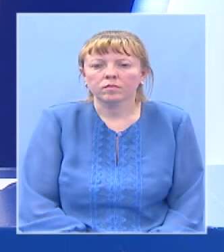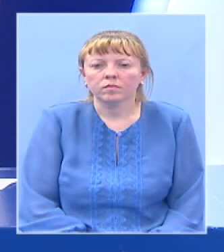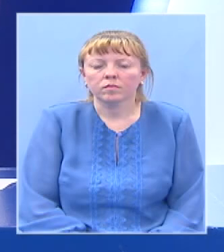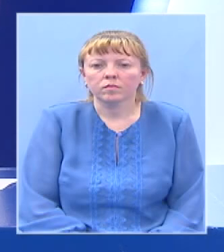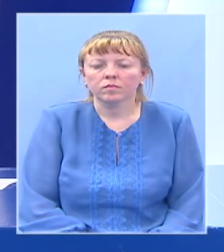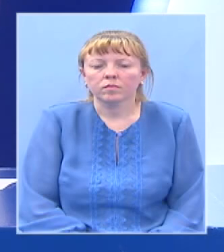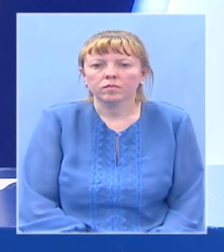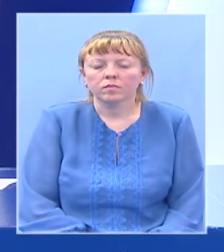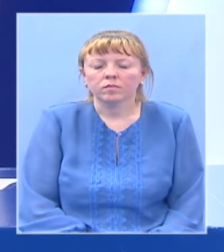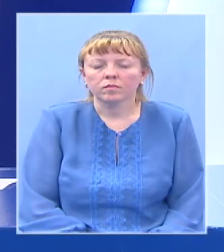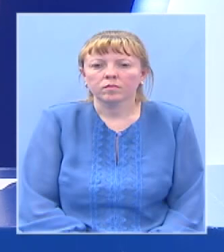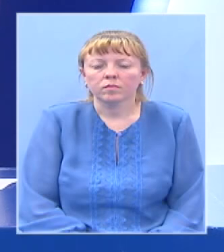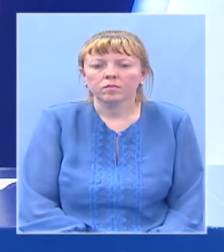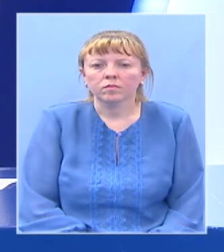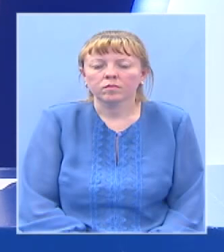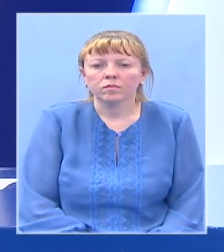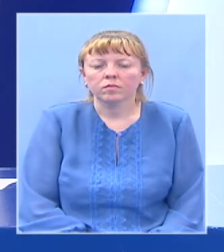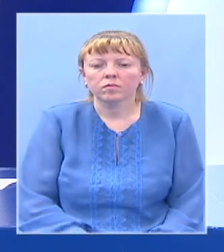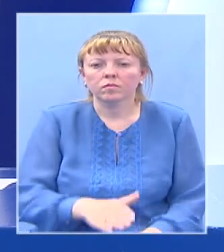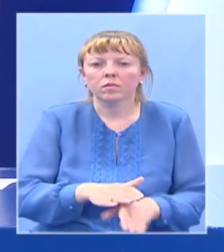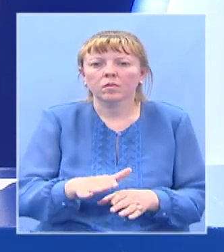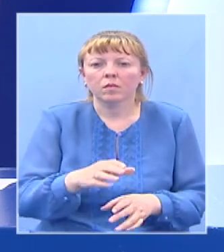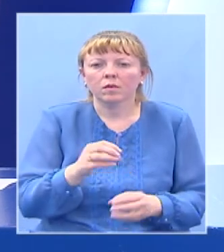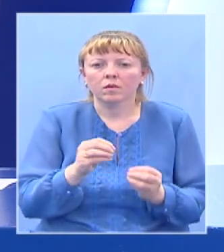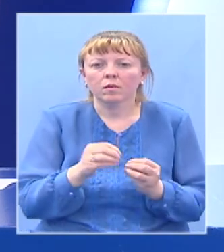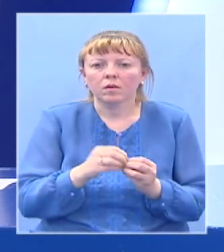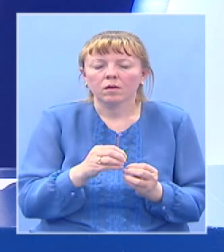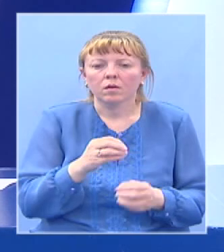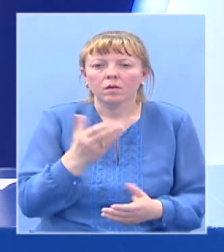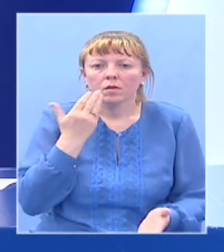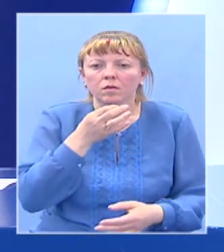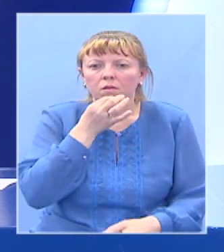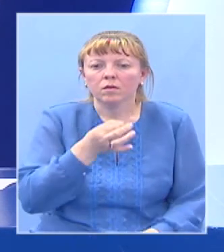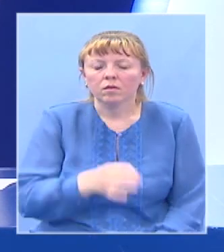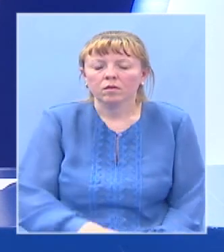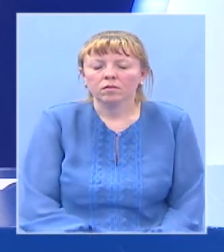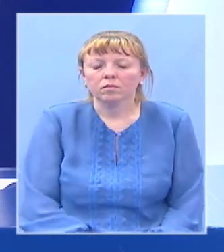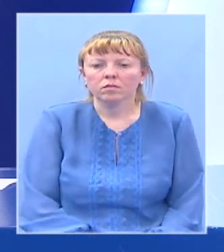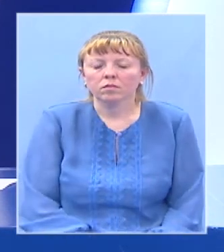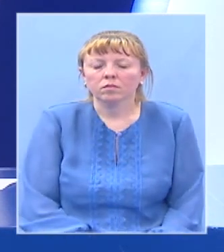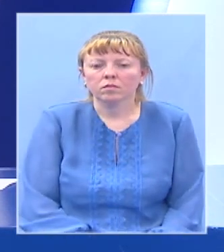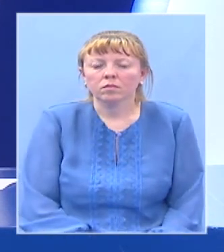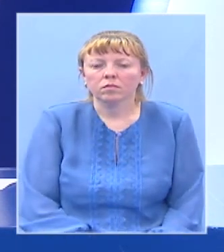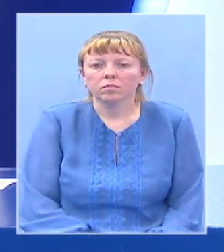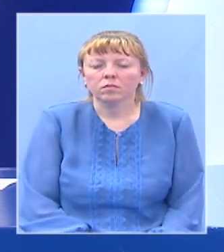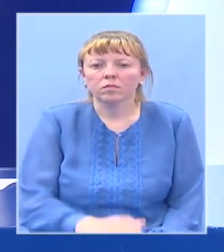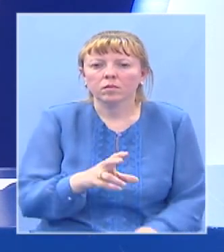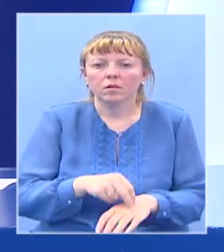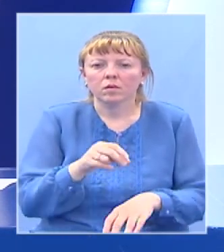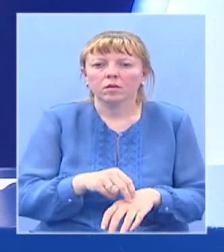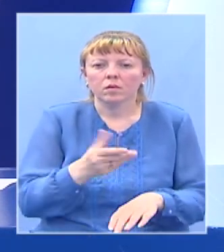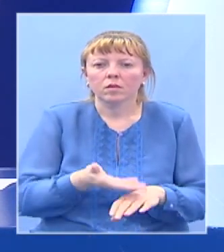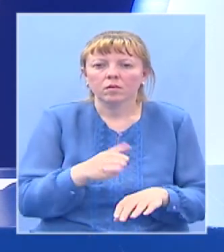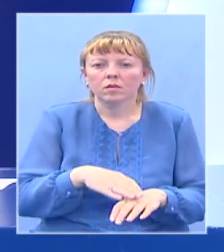нас в принципе осуществляется профилактический контроль как я ранее говорил это у нас административная нагрузка